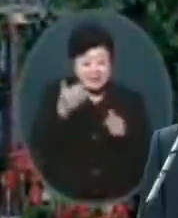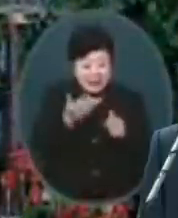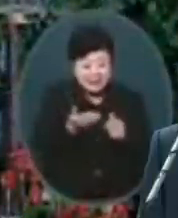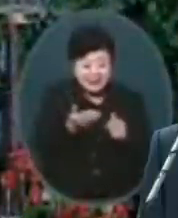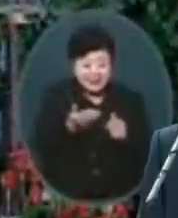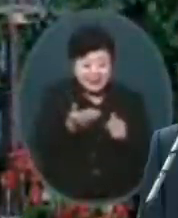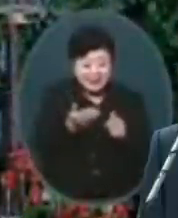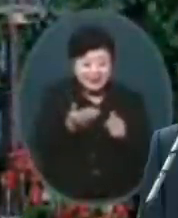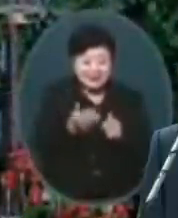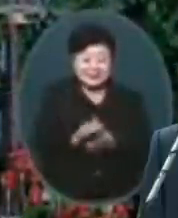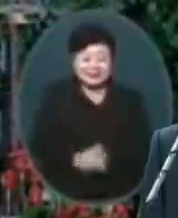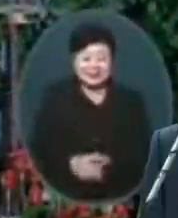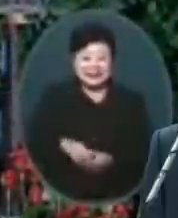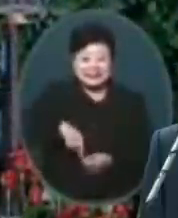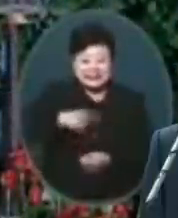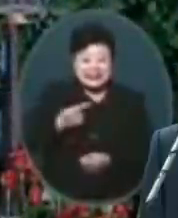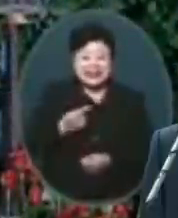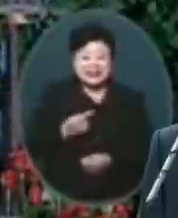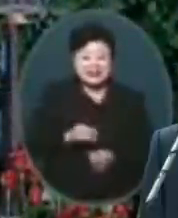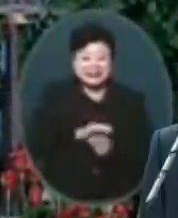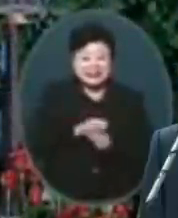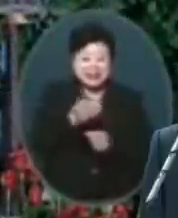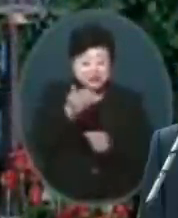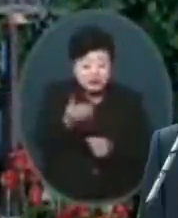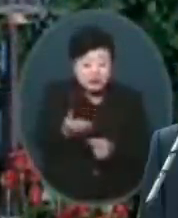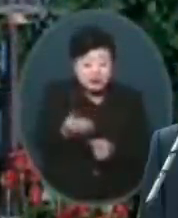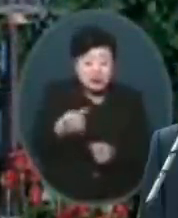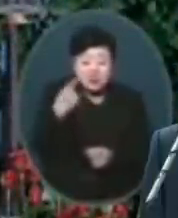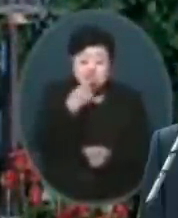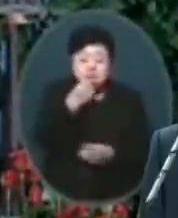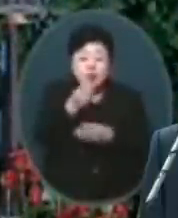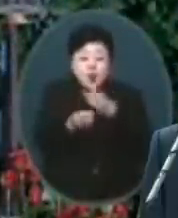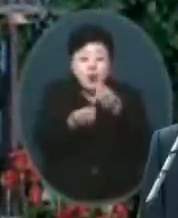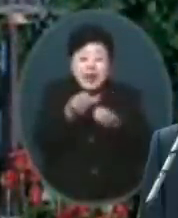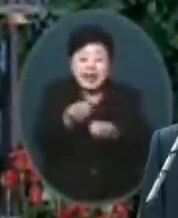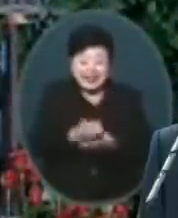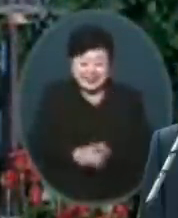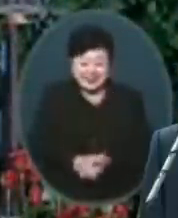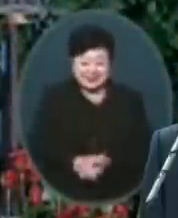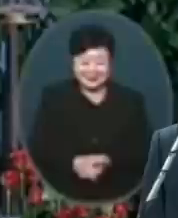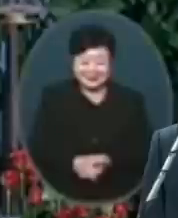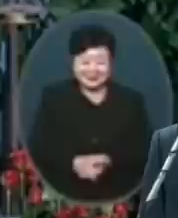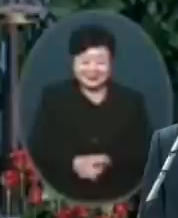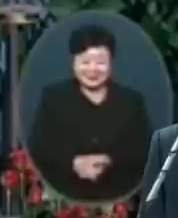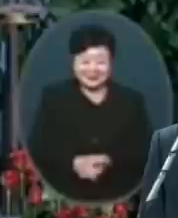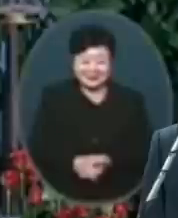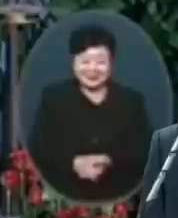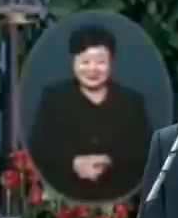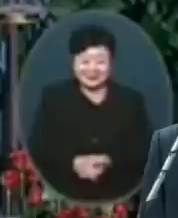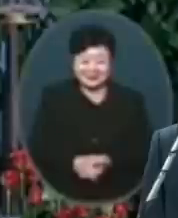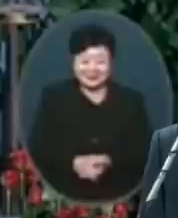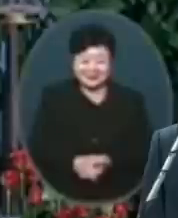하나님께서 자기를 어떻게 사랑하고 있다는 것을 입으로 늘 고백하는 것입니다.